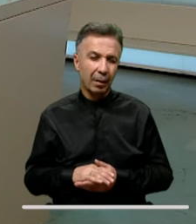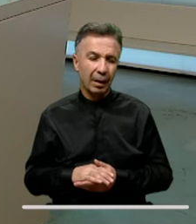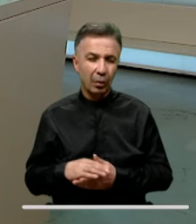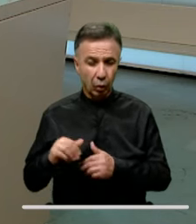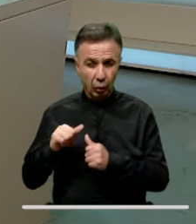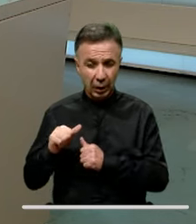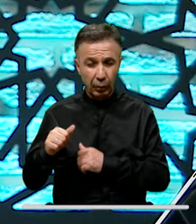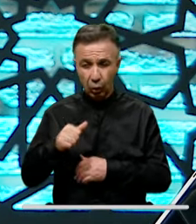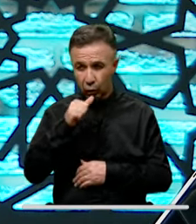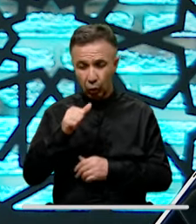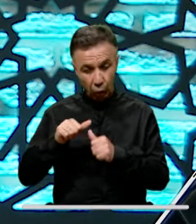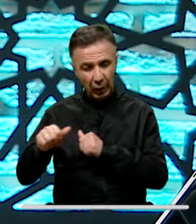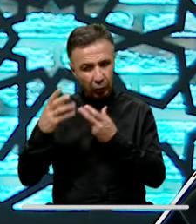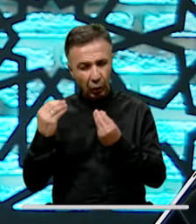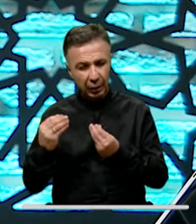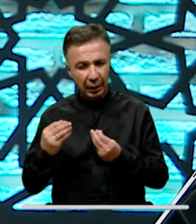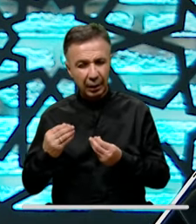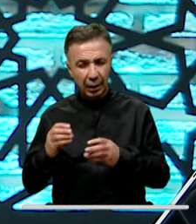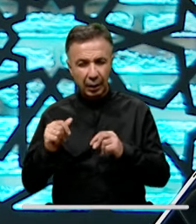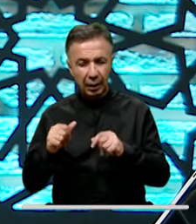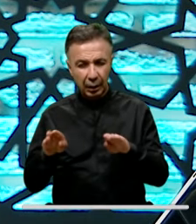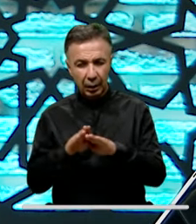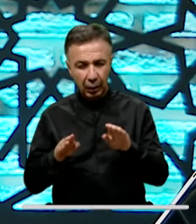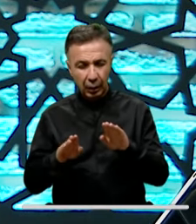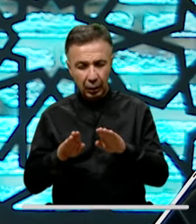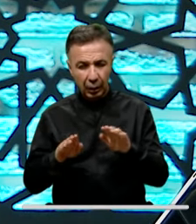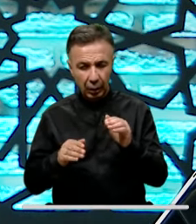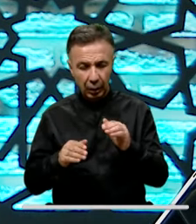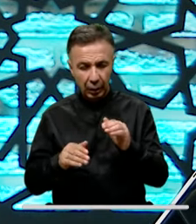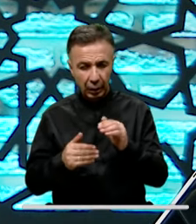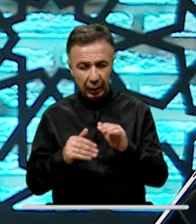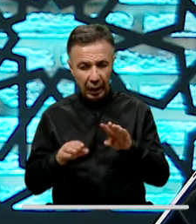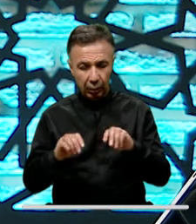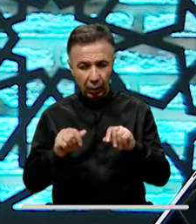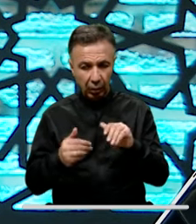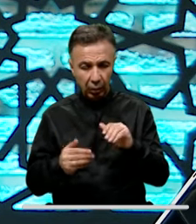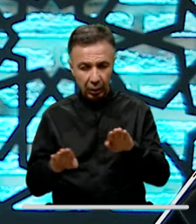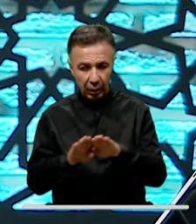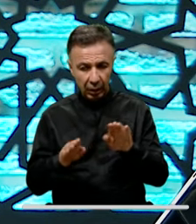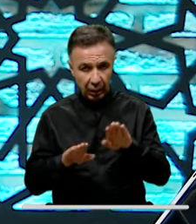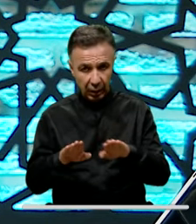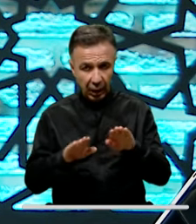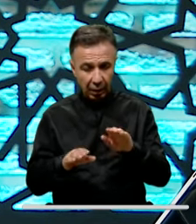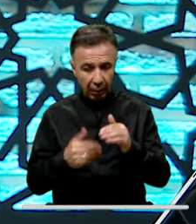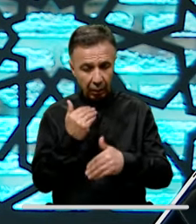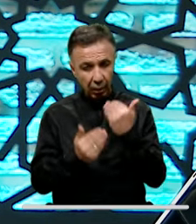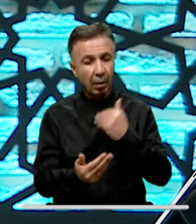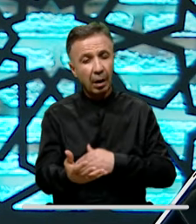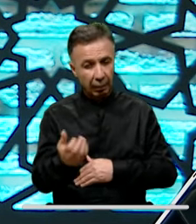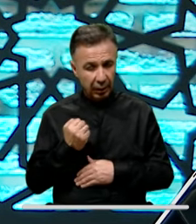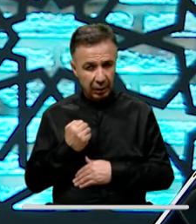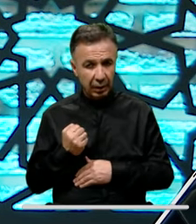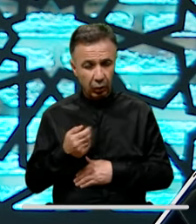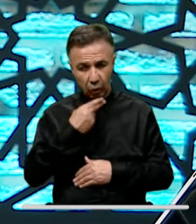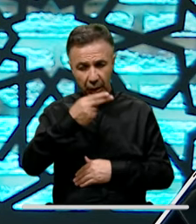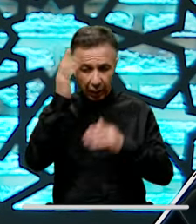miydik? Hemen soralım. Allah sizden razı olsun. Ordu'ya çok selam ederiz. Sizden dua selam bekleriz. Onlar ama hocam ellerinden